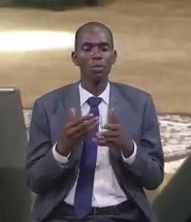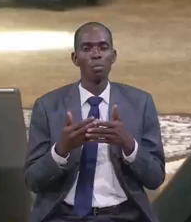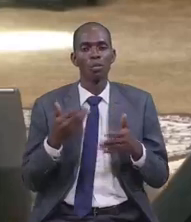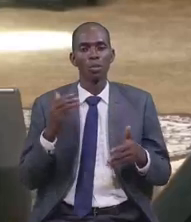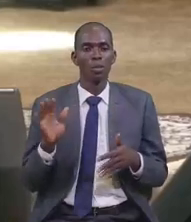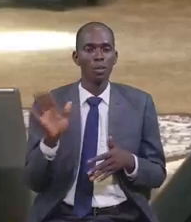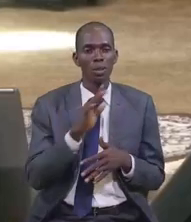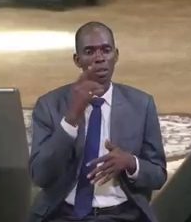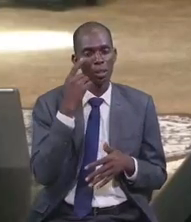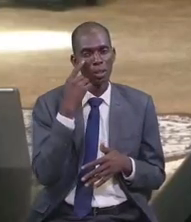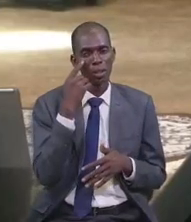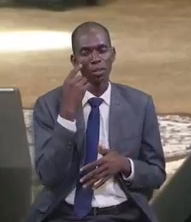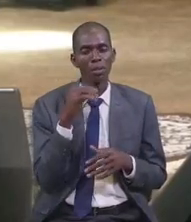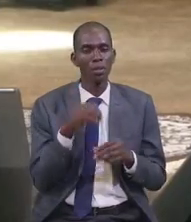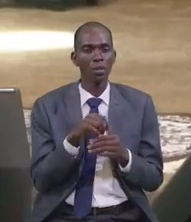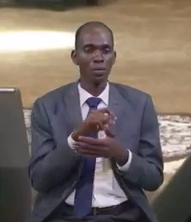Verset 22.